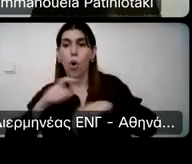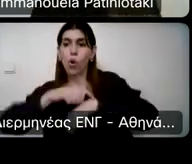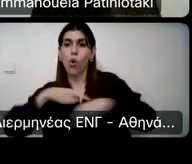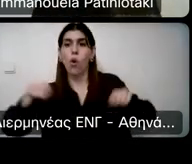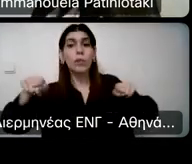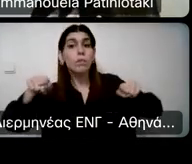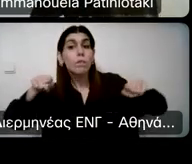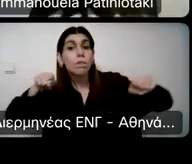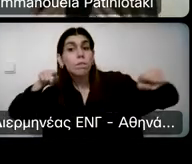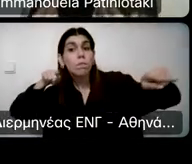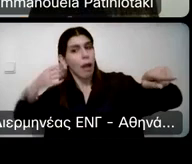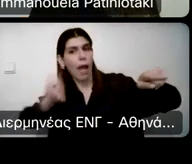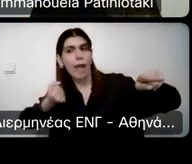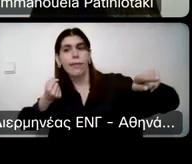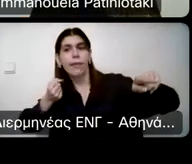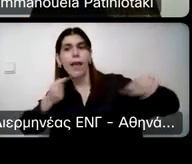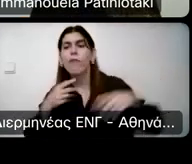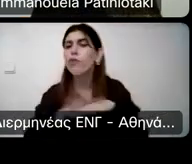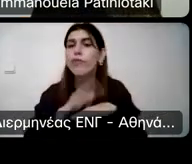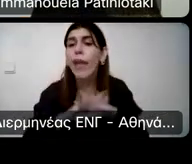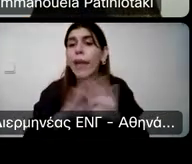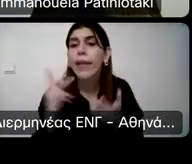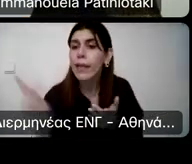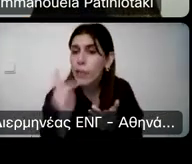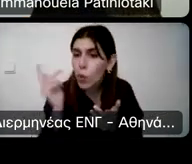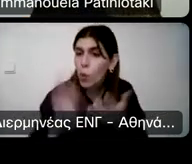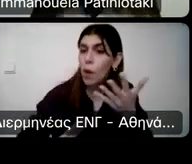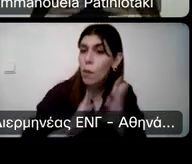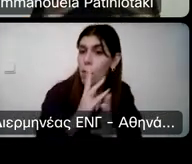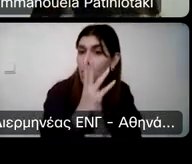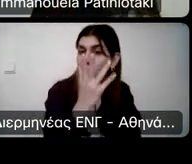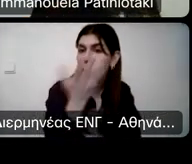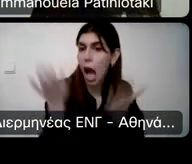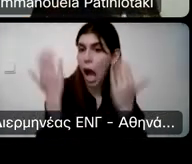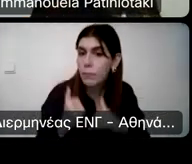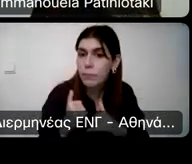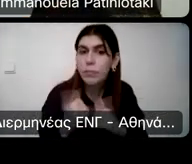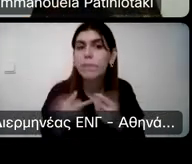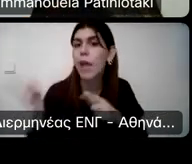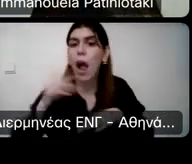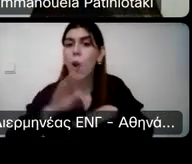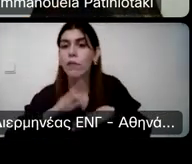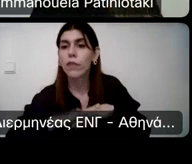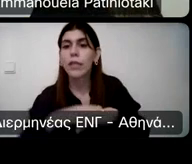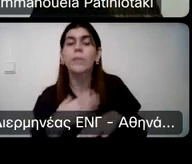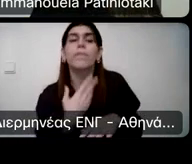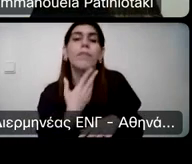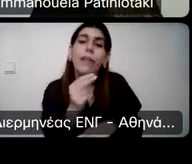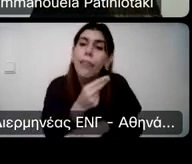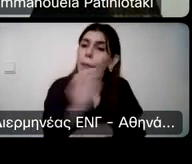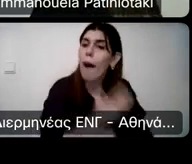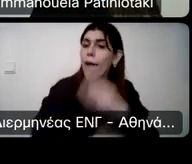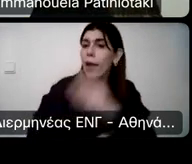ή έχει να κάνει και με άλλους παράγοντες? Γιατί, για παράδειγμα, παρόλο που μιλάμε για το χώρο της αναπηρίας, είναι πάρα